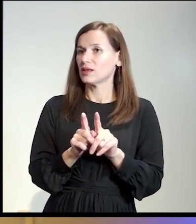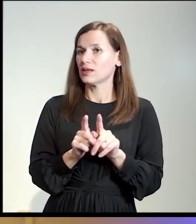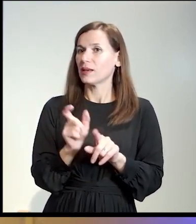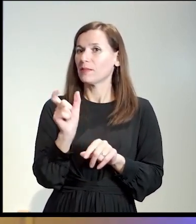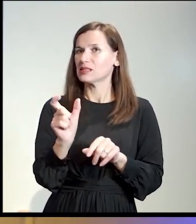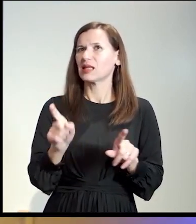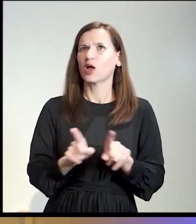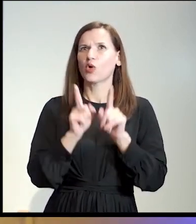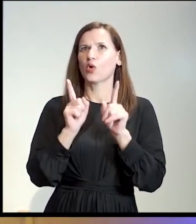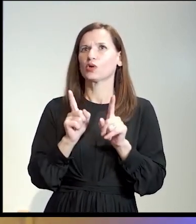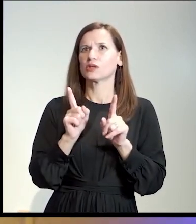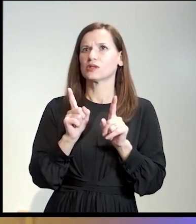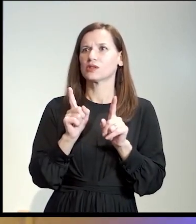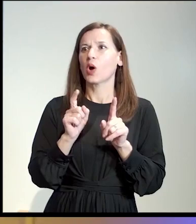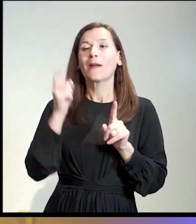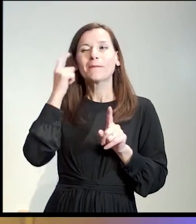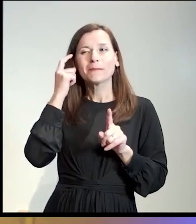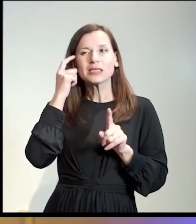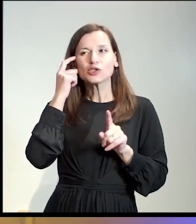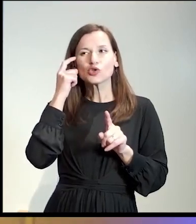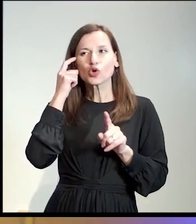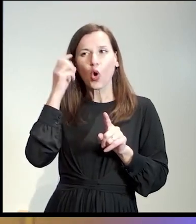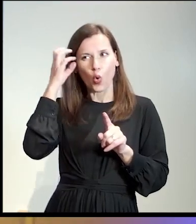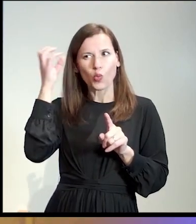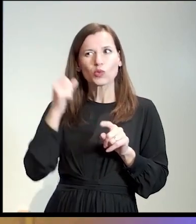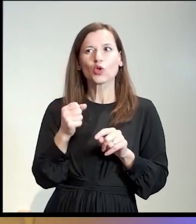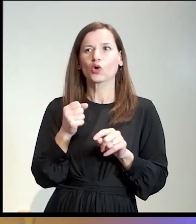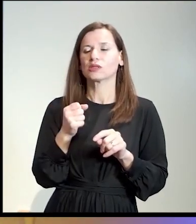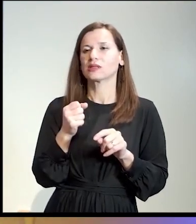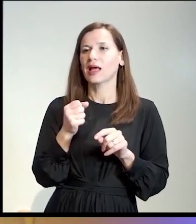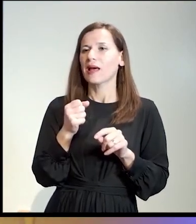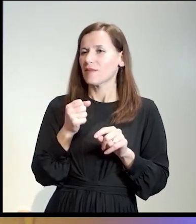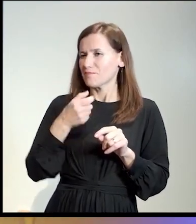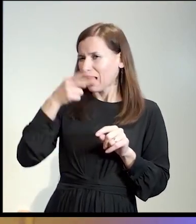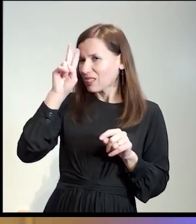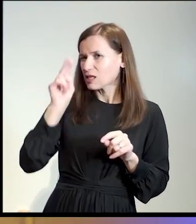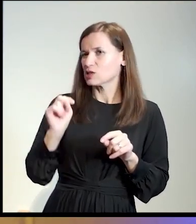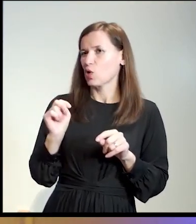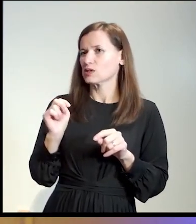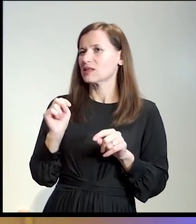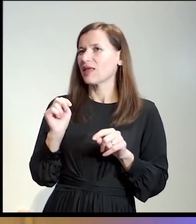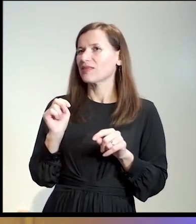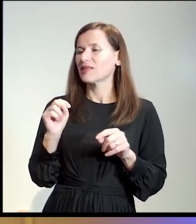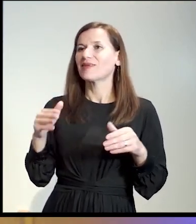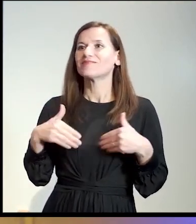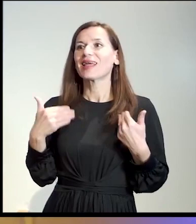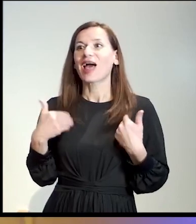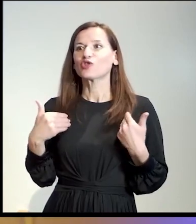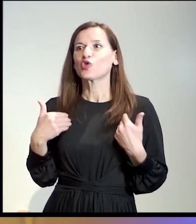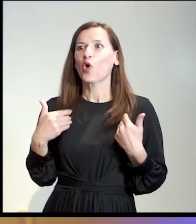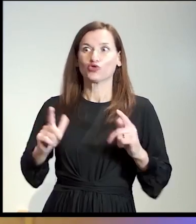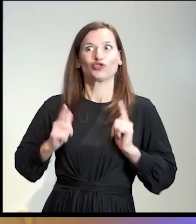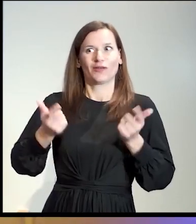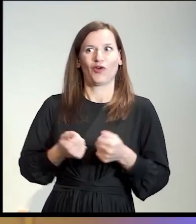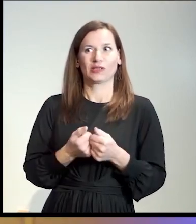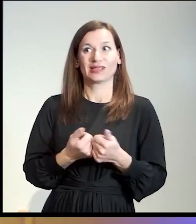besede, kot so bistroumnost, predrznost in radoživost. In zdaj mi je beseda zvedavost še